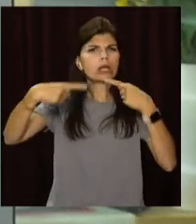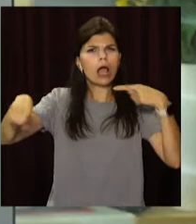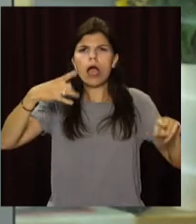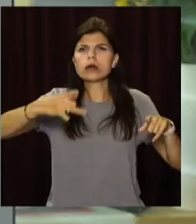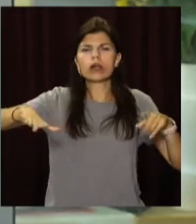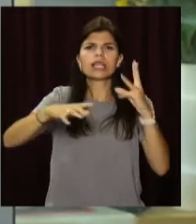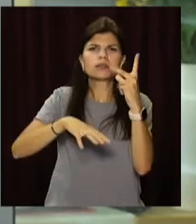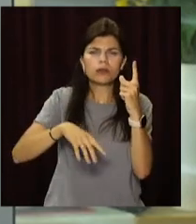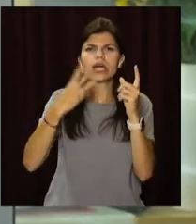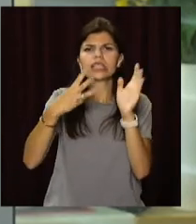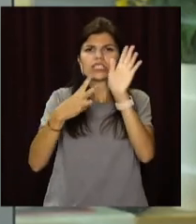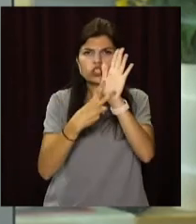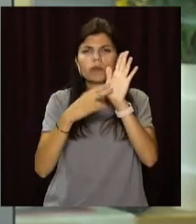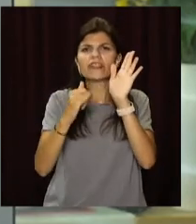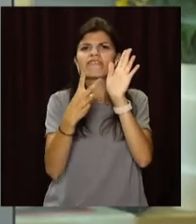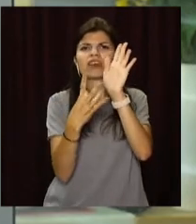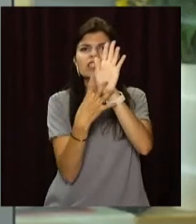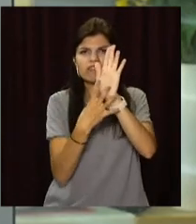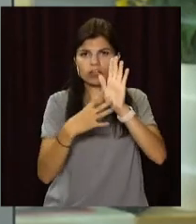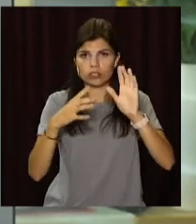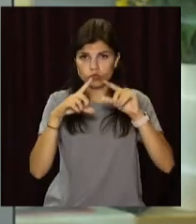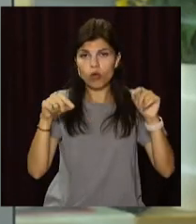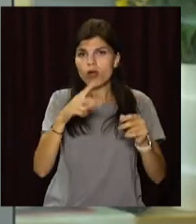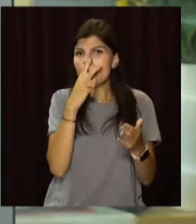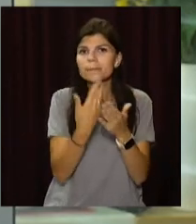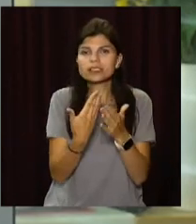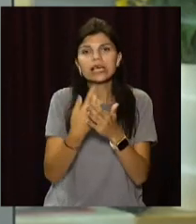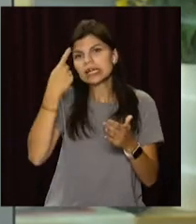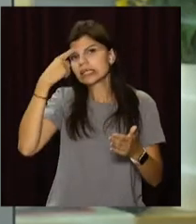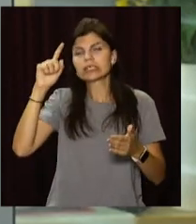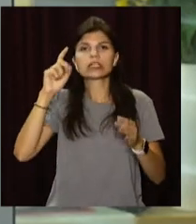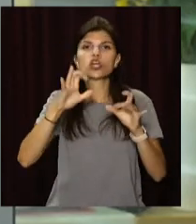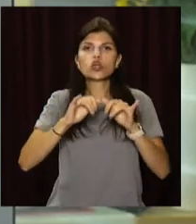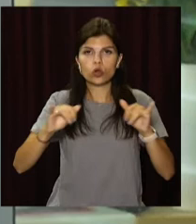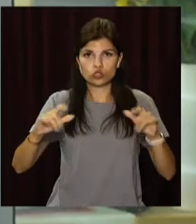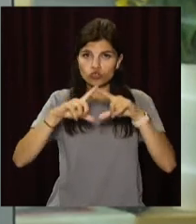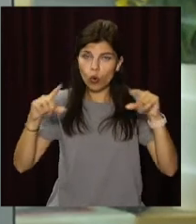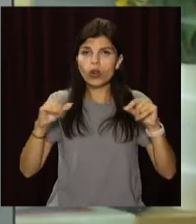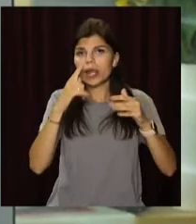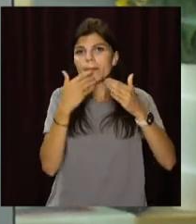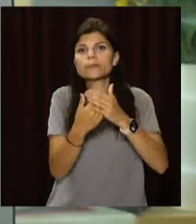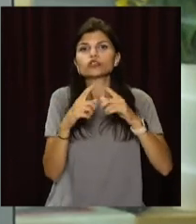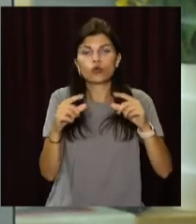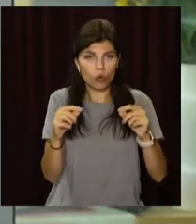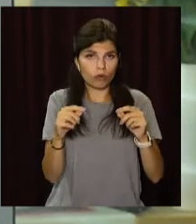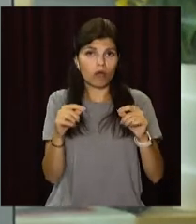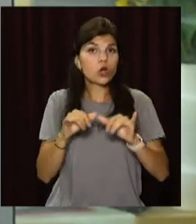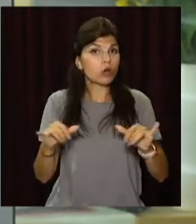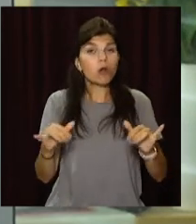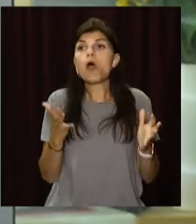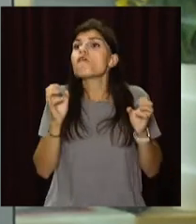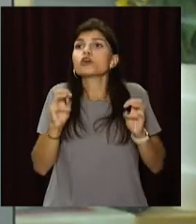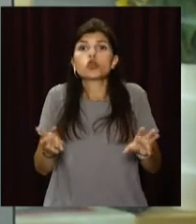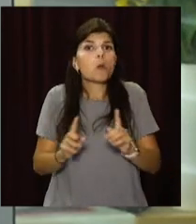– 31, 37 та 29. Вони представлять ініціативи з розвитку шкільного та пришкільного простору. У чому